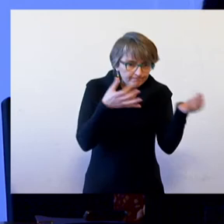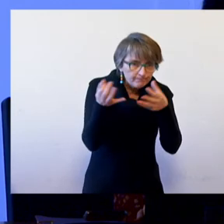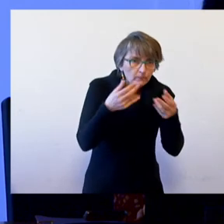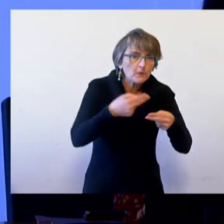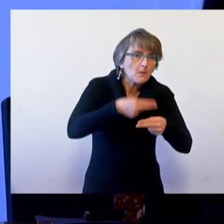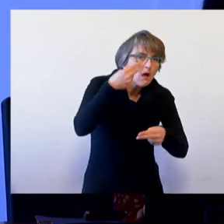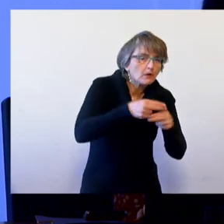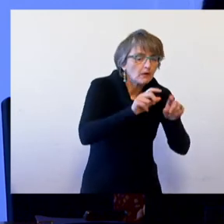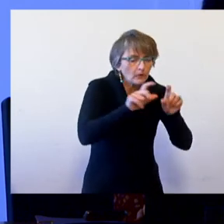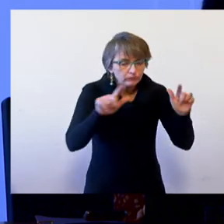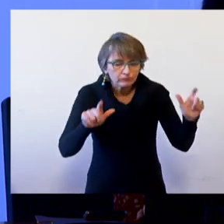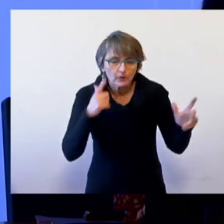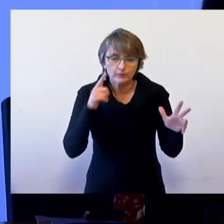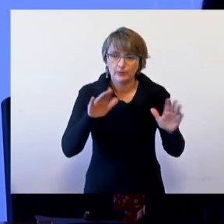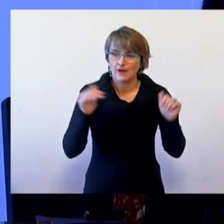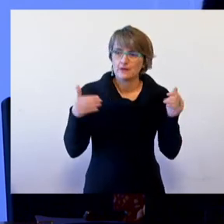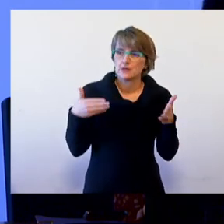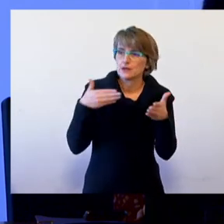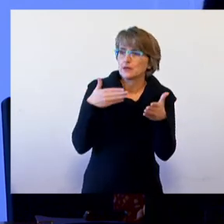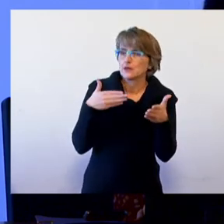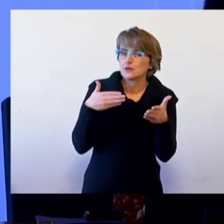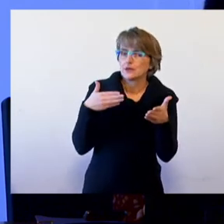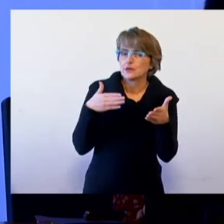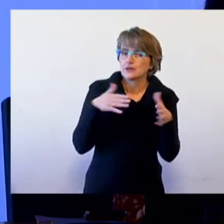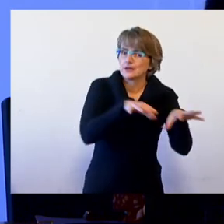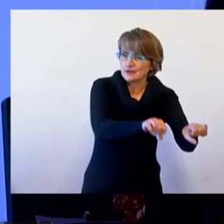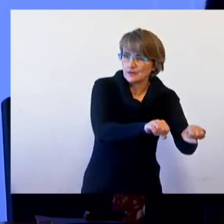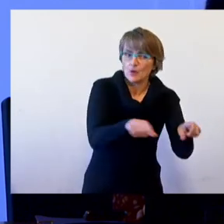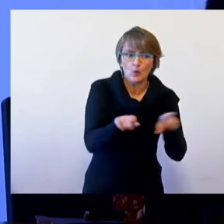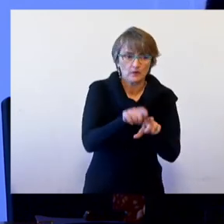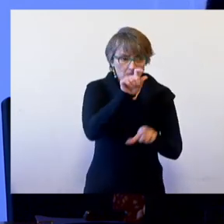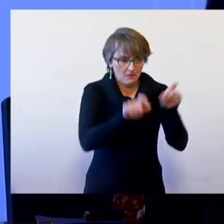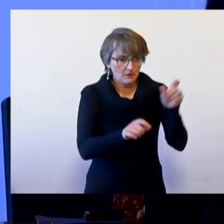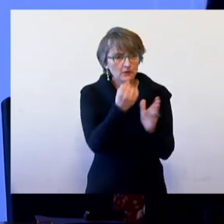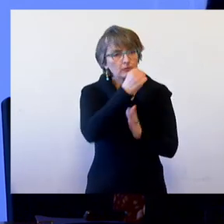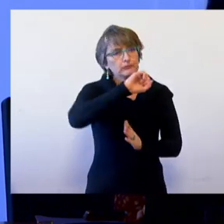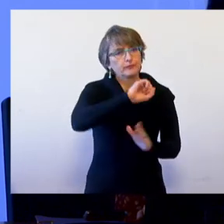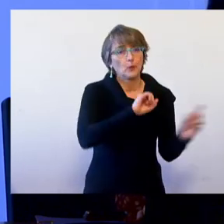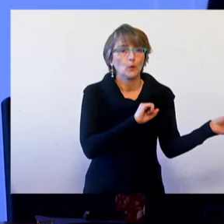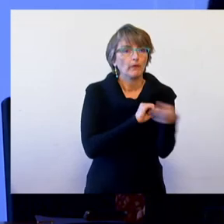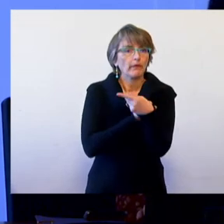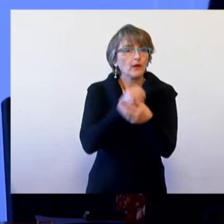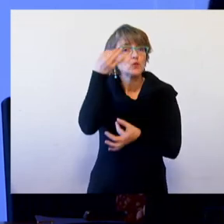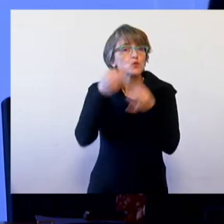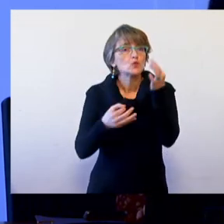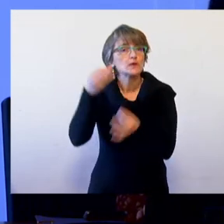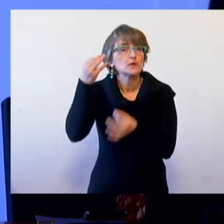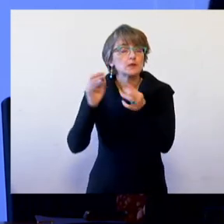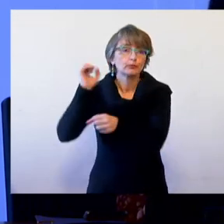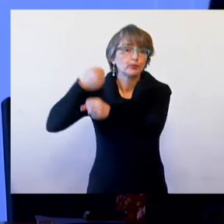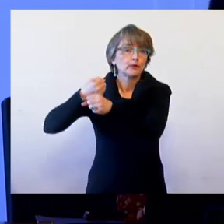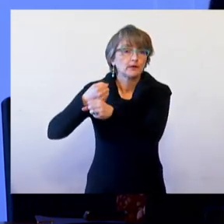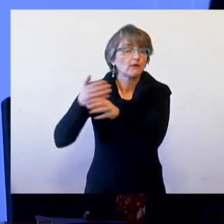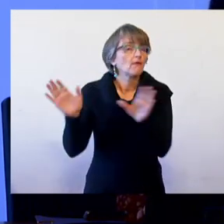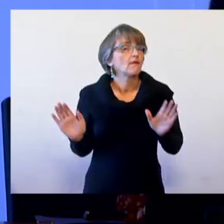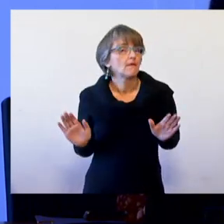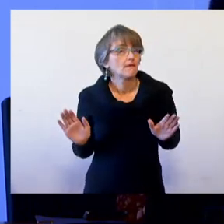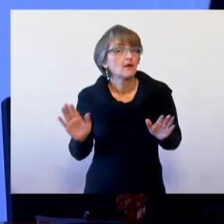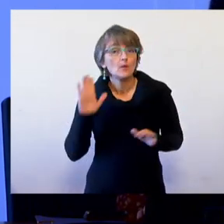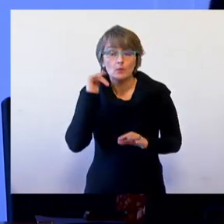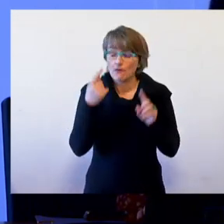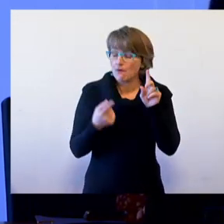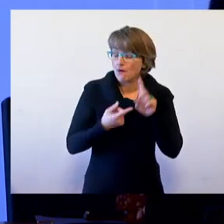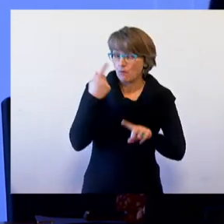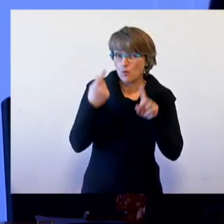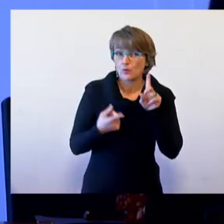aussi que les gens qui commettent ces délits répondent de leurs actes devant la justice. Et d'où l'importance, et d'où ce que nous avons posé dès le